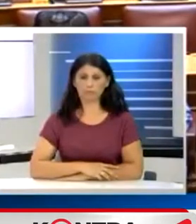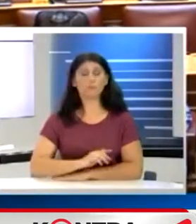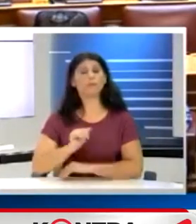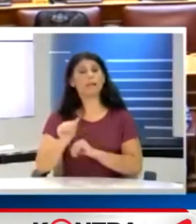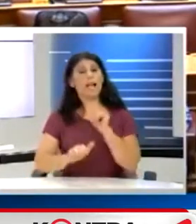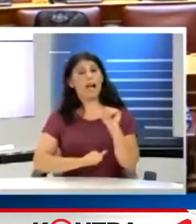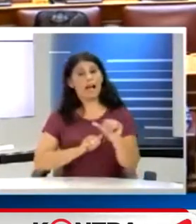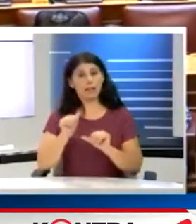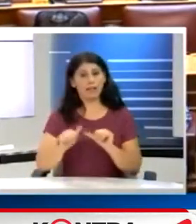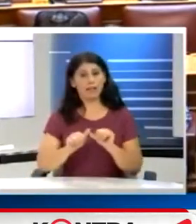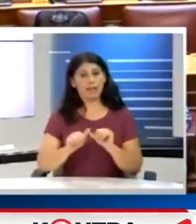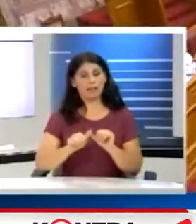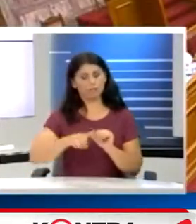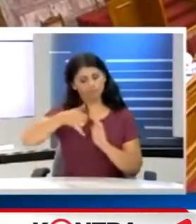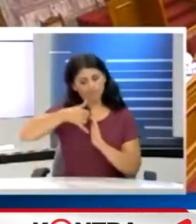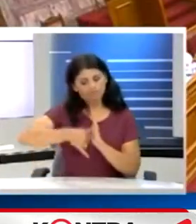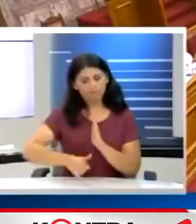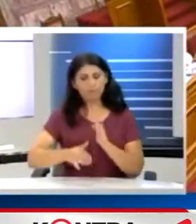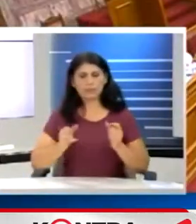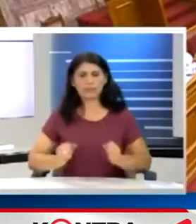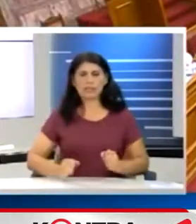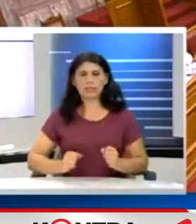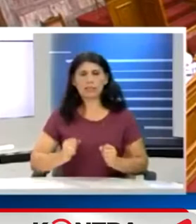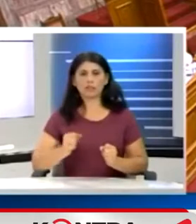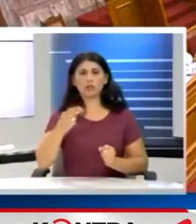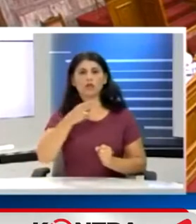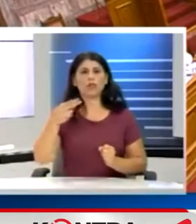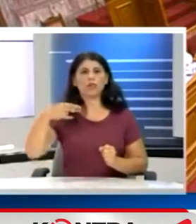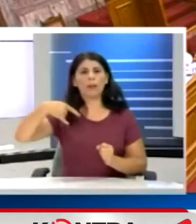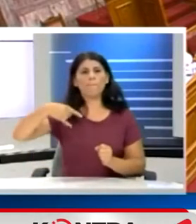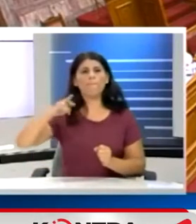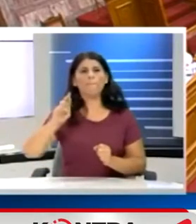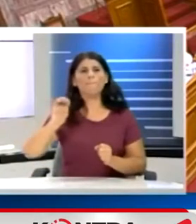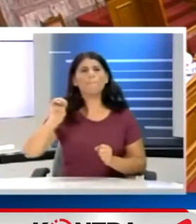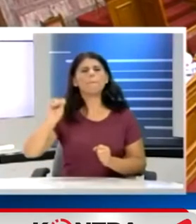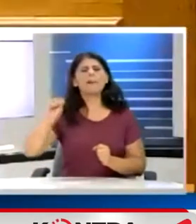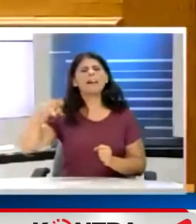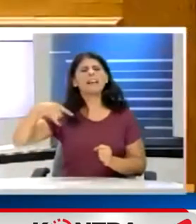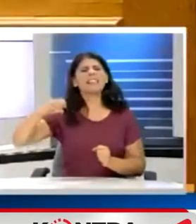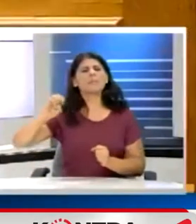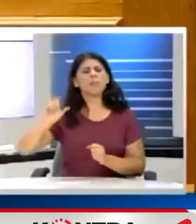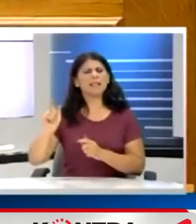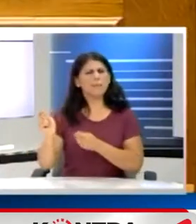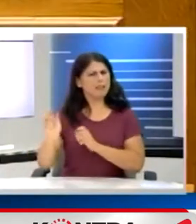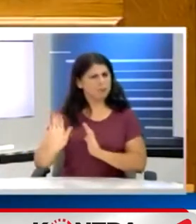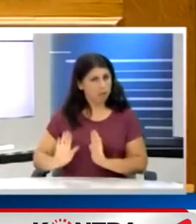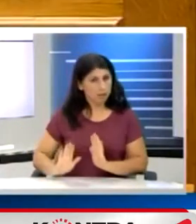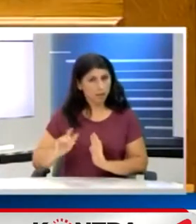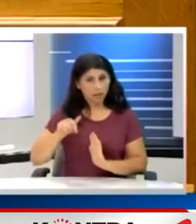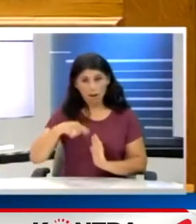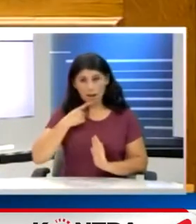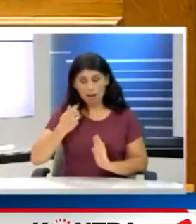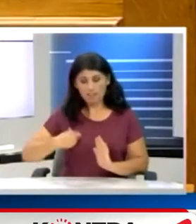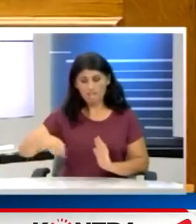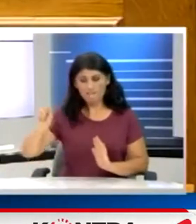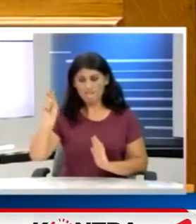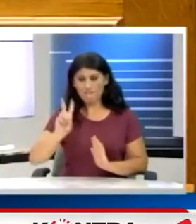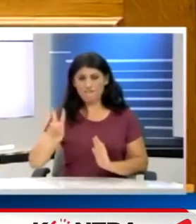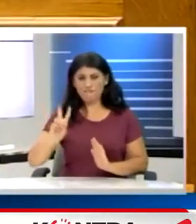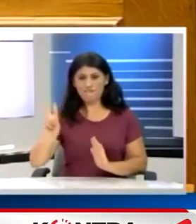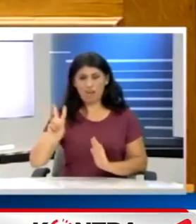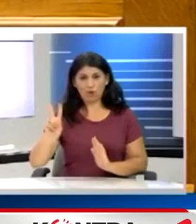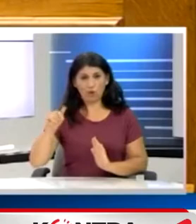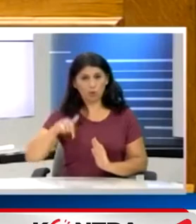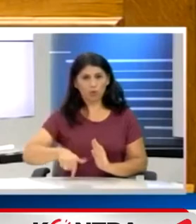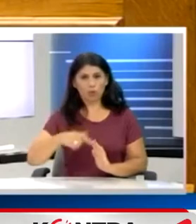Αλλάξατε ριζικά στάση και στο θέμα των πρεσπών. Μιλούσατε για βέτο, τώρα μιλάτε για την